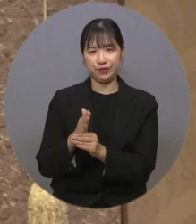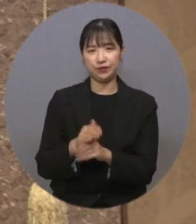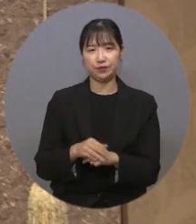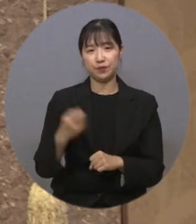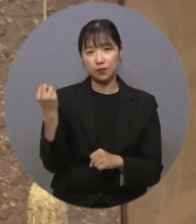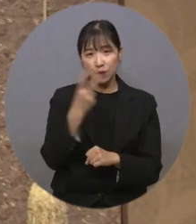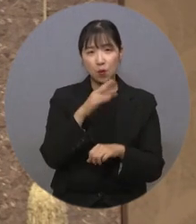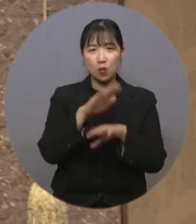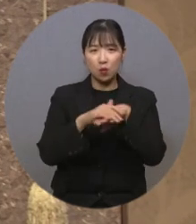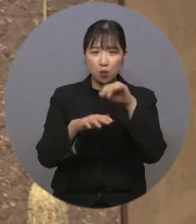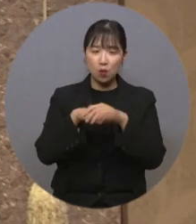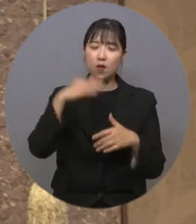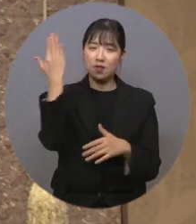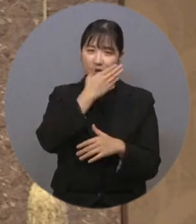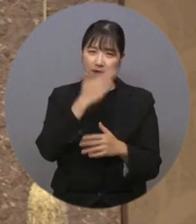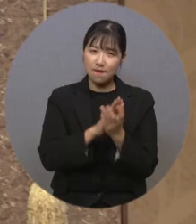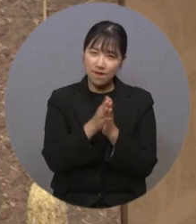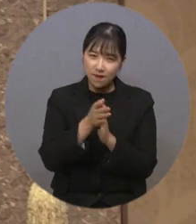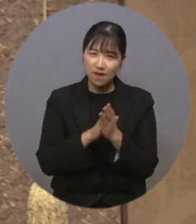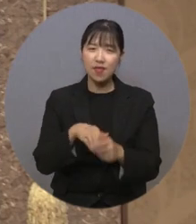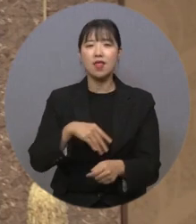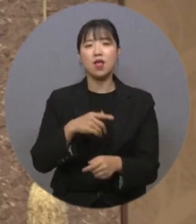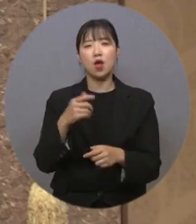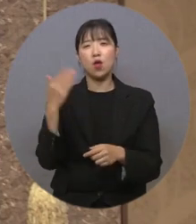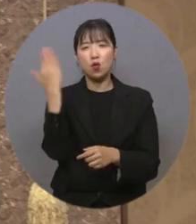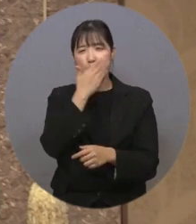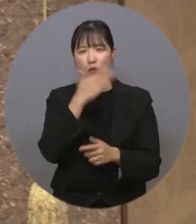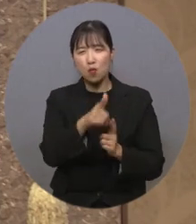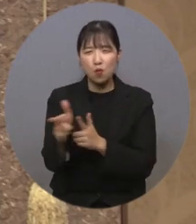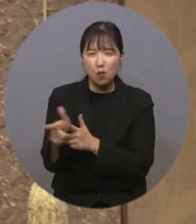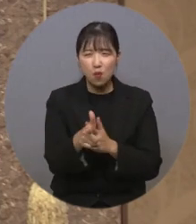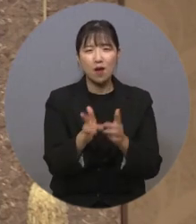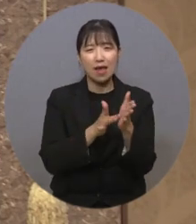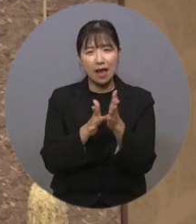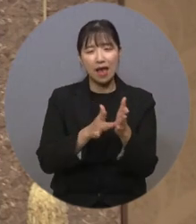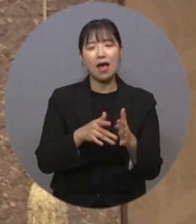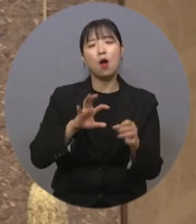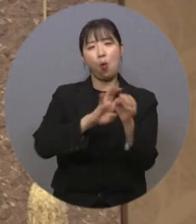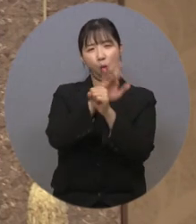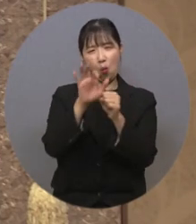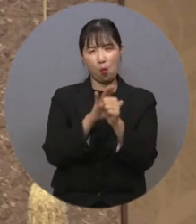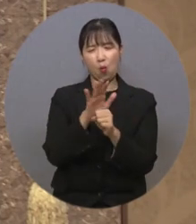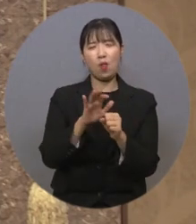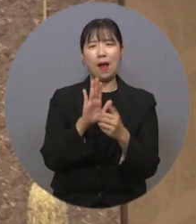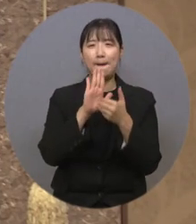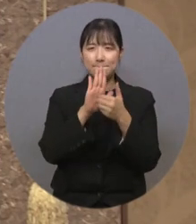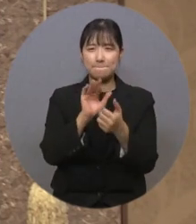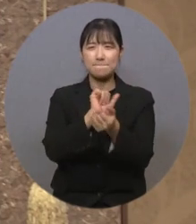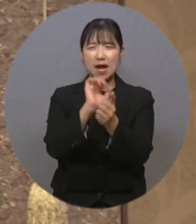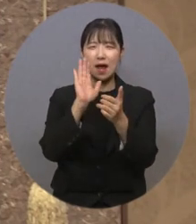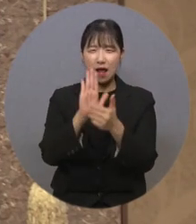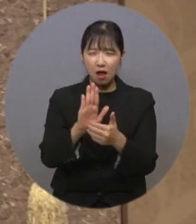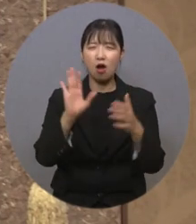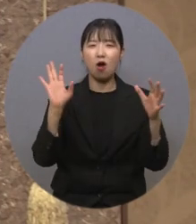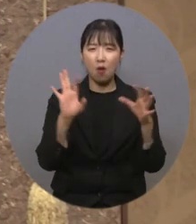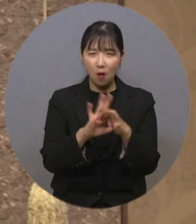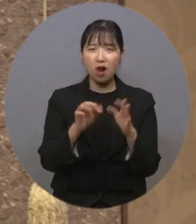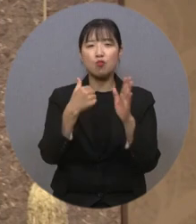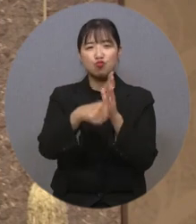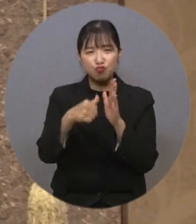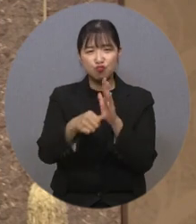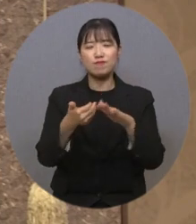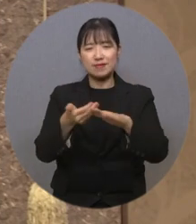또 손세정대나 소독약이나 이런 코로나 방역과 관련된 물품들을 저희들이